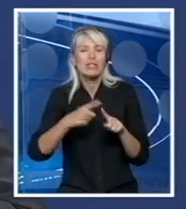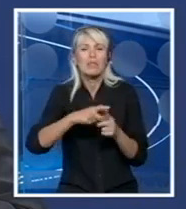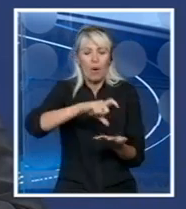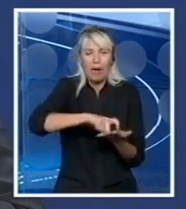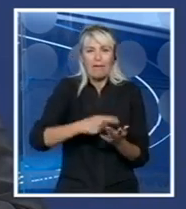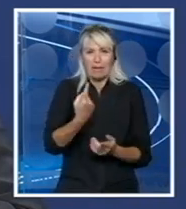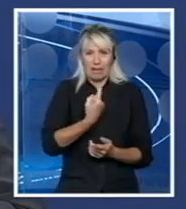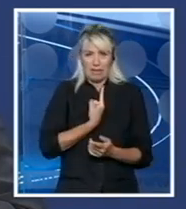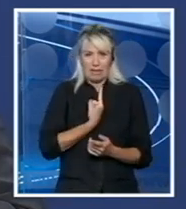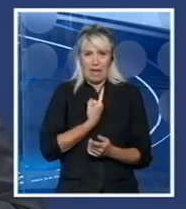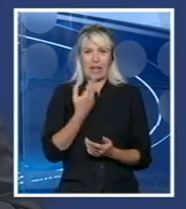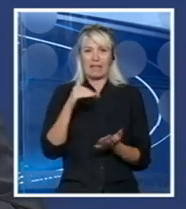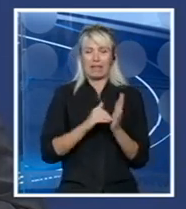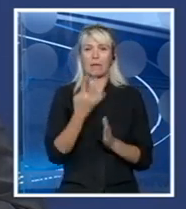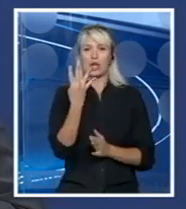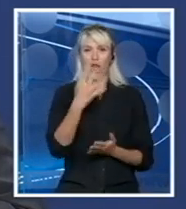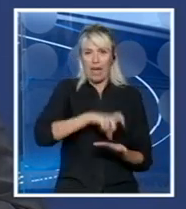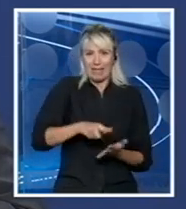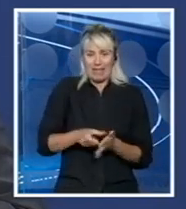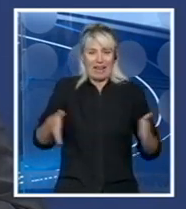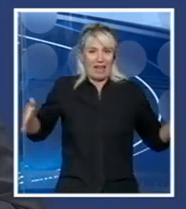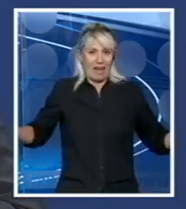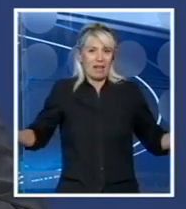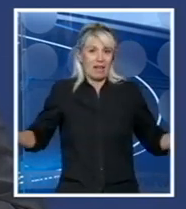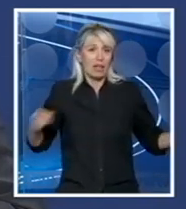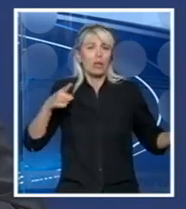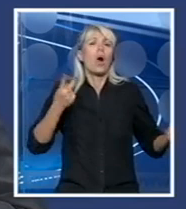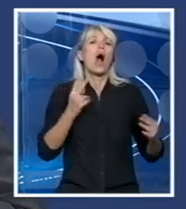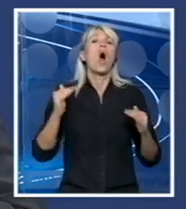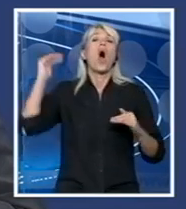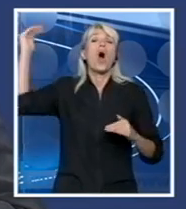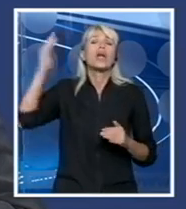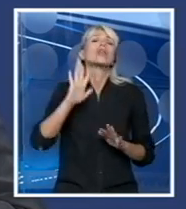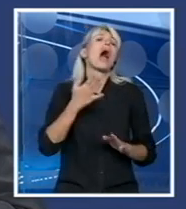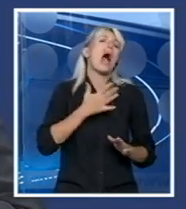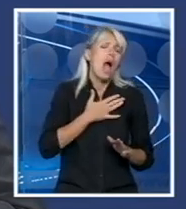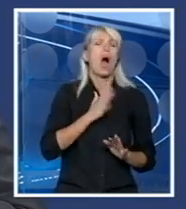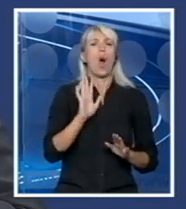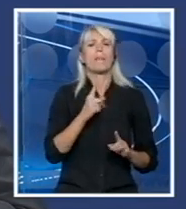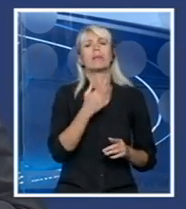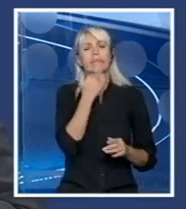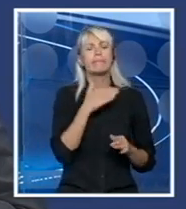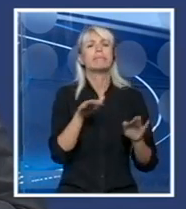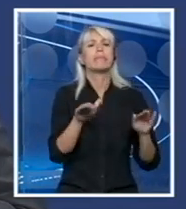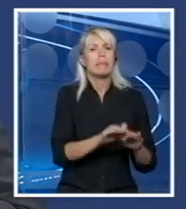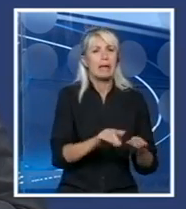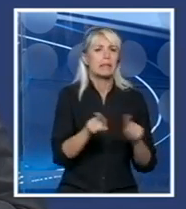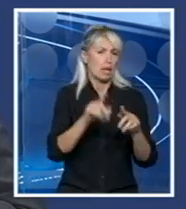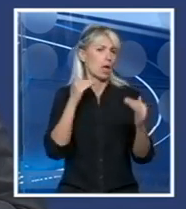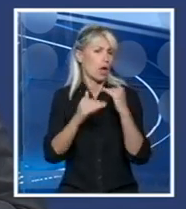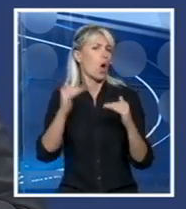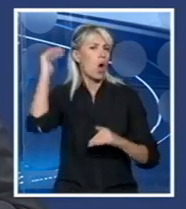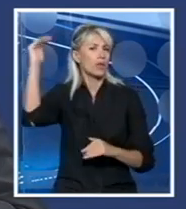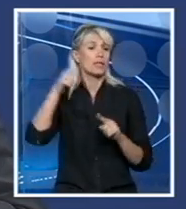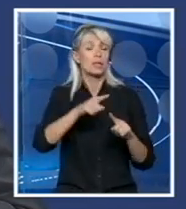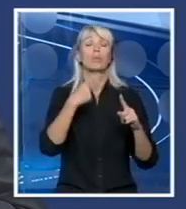4 kvadrata po osobi, čak je to za odrasla osoba, ali idemo na to da je zaista to komotna kvadratura. U sve mere,